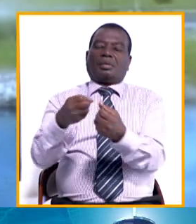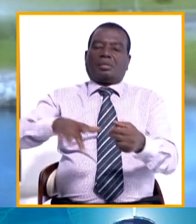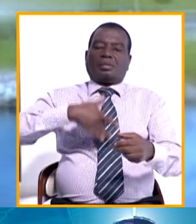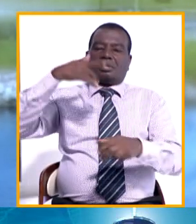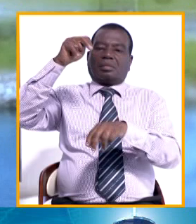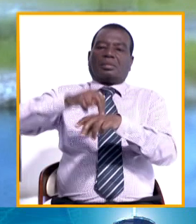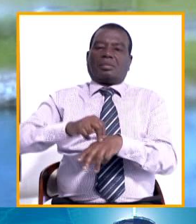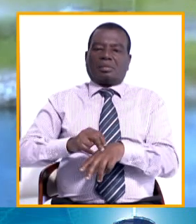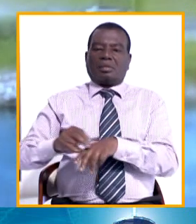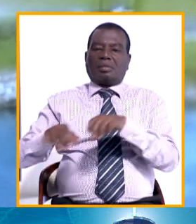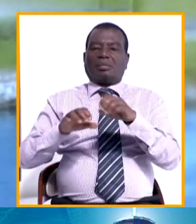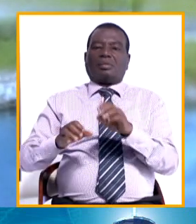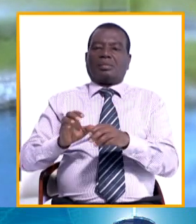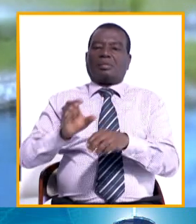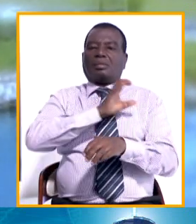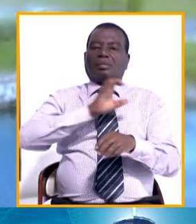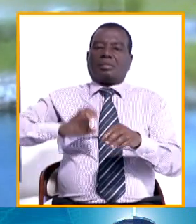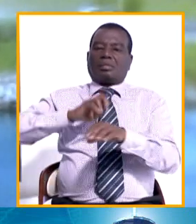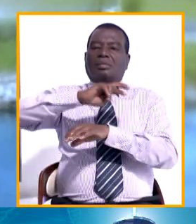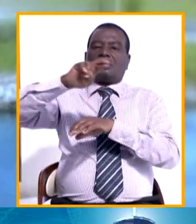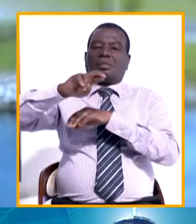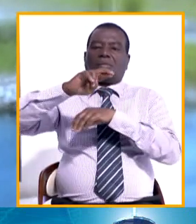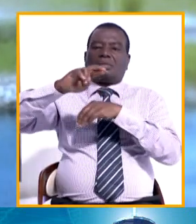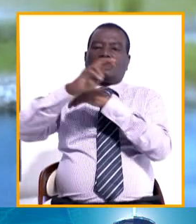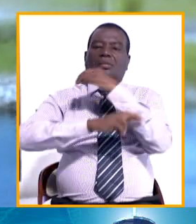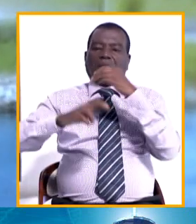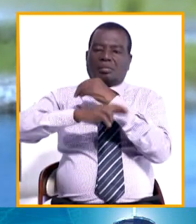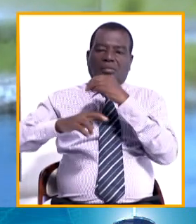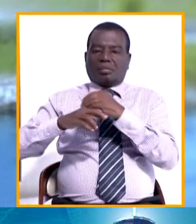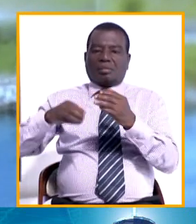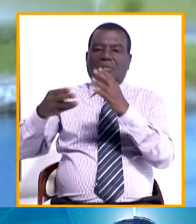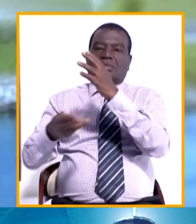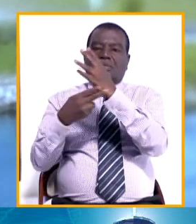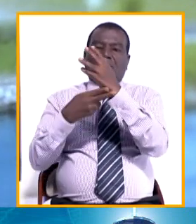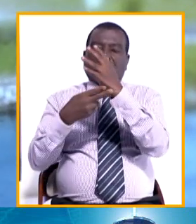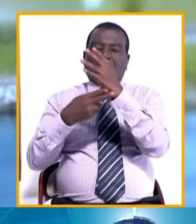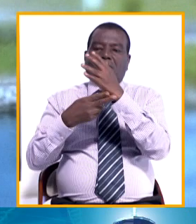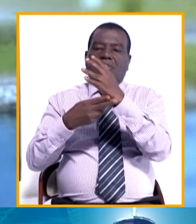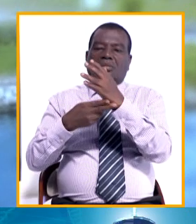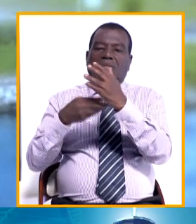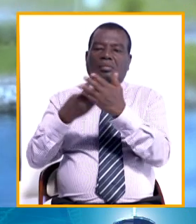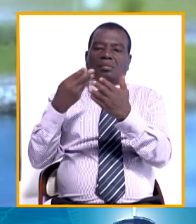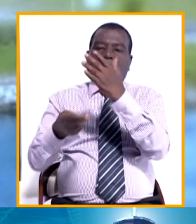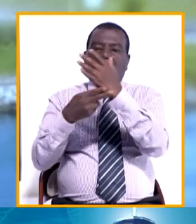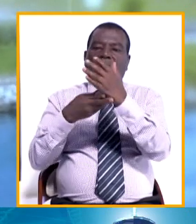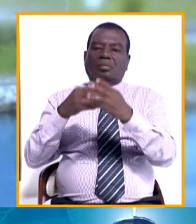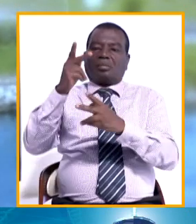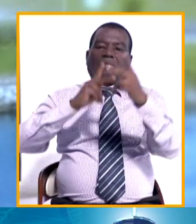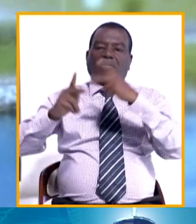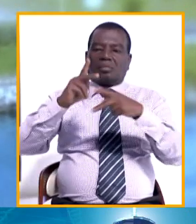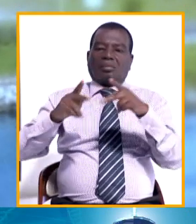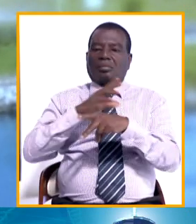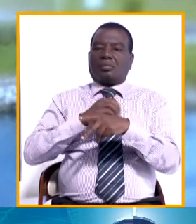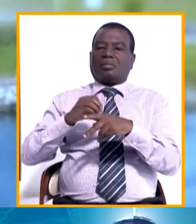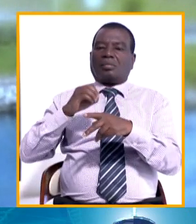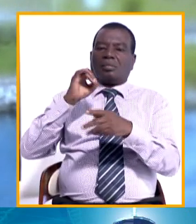sensibilisation initié par le Conseil régional de l'épargne publique et des marchés financiers. C'est à l'endroit des professionnels du secteur